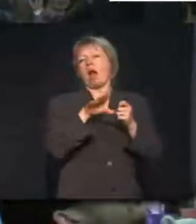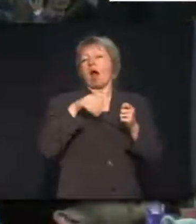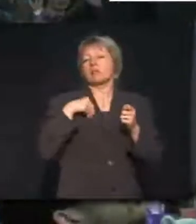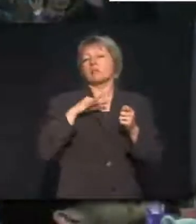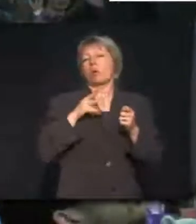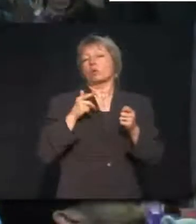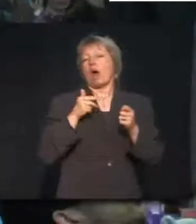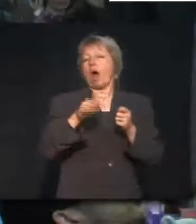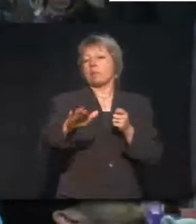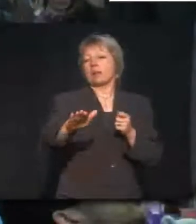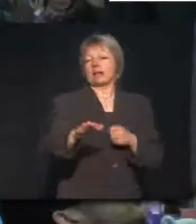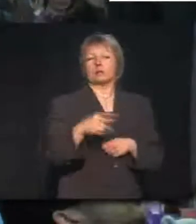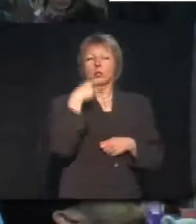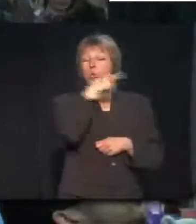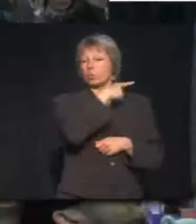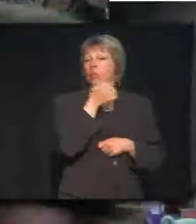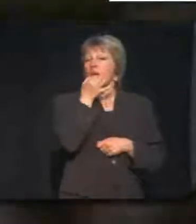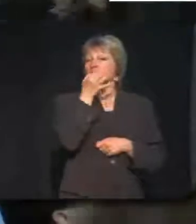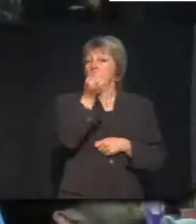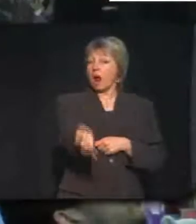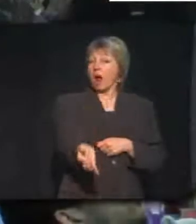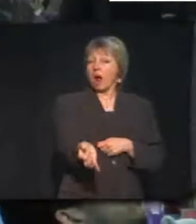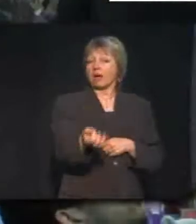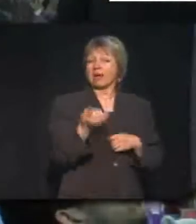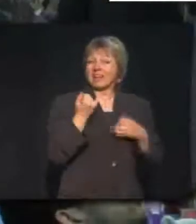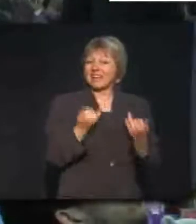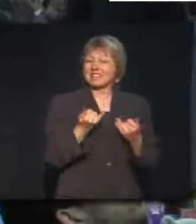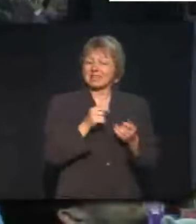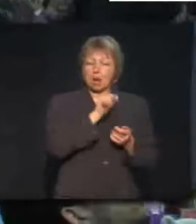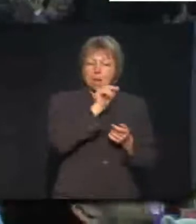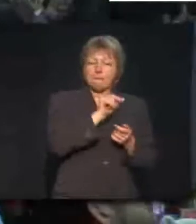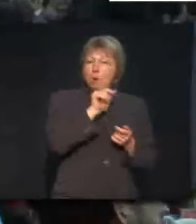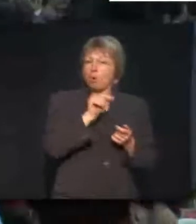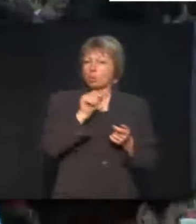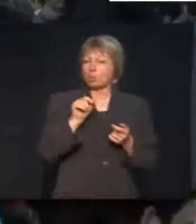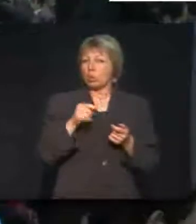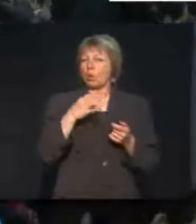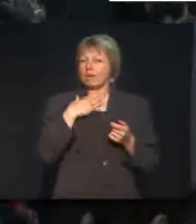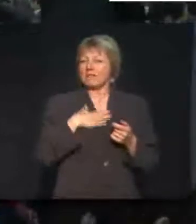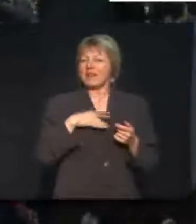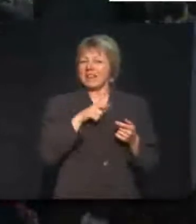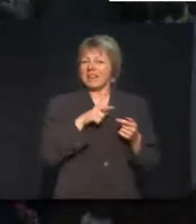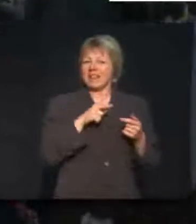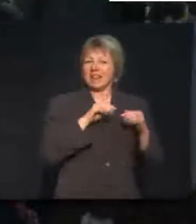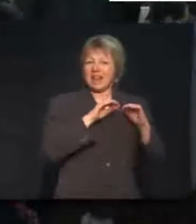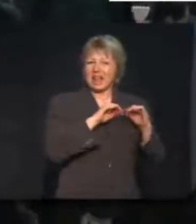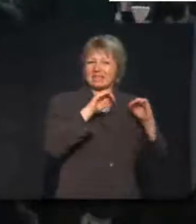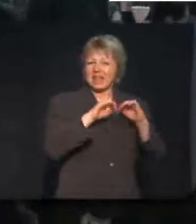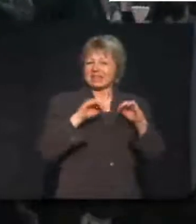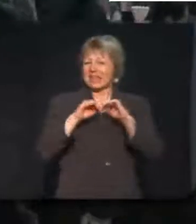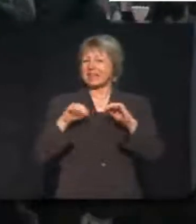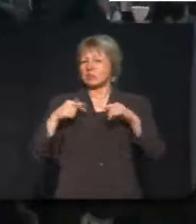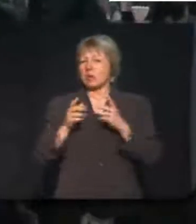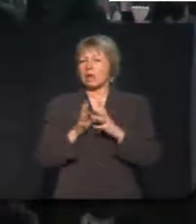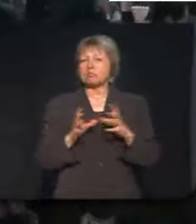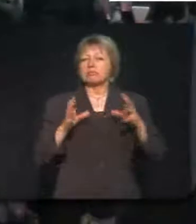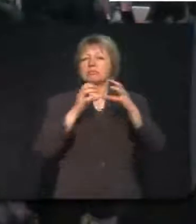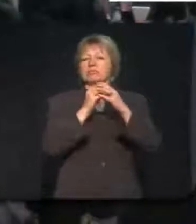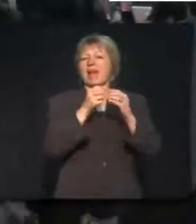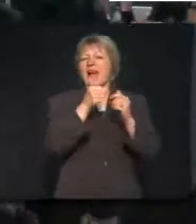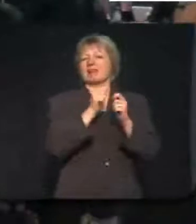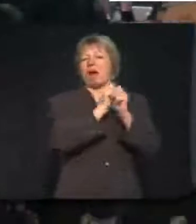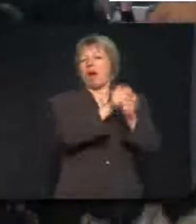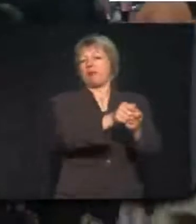deiner deine Frage zuvor verstanden dass du dann die einzelnen Module gegeneinander abstimmen willst und dann am Ende kommt nur eine Antrag raus das